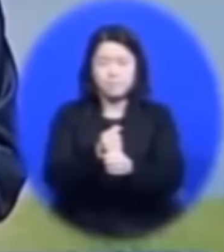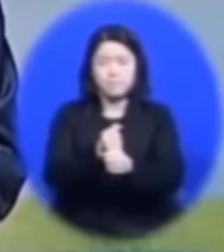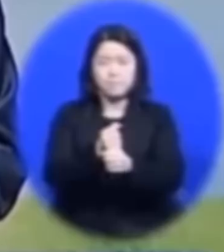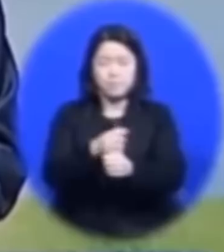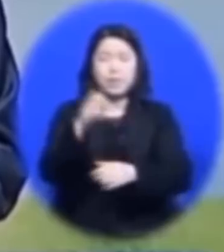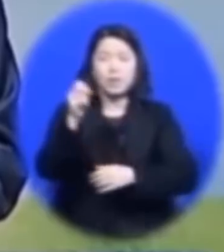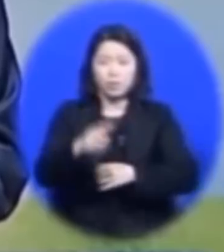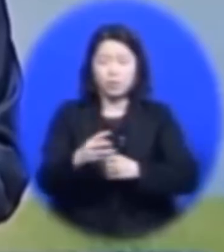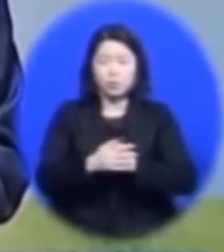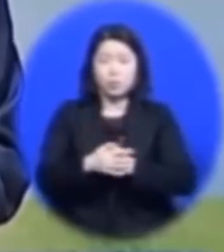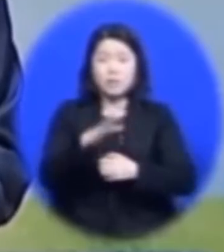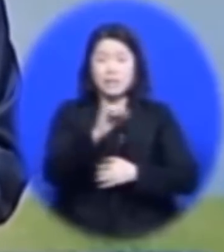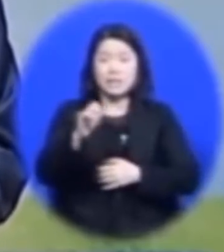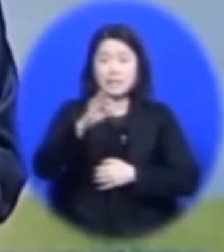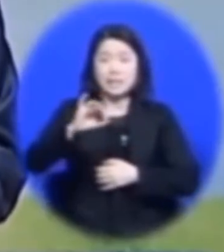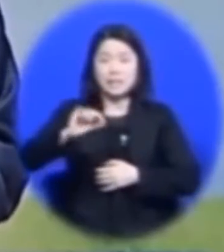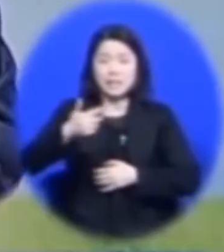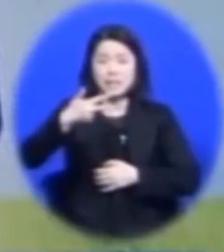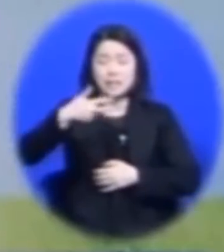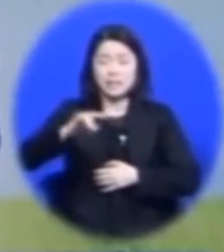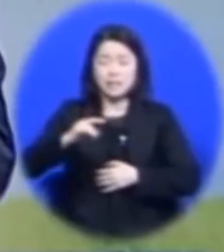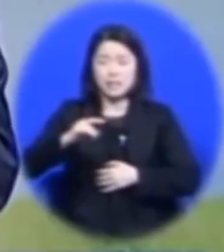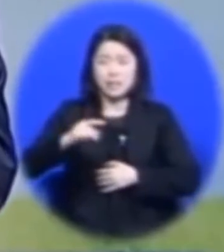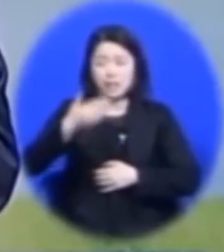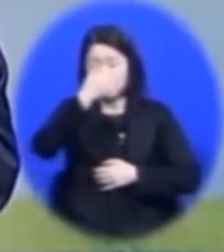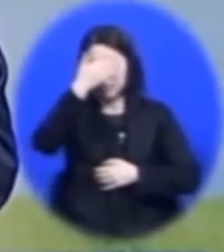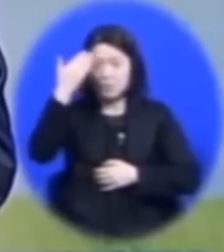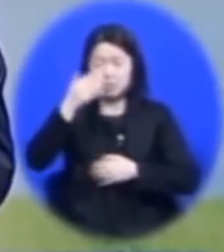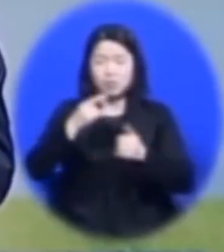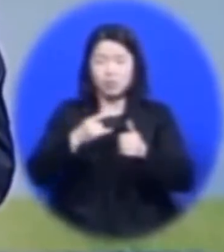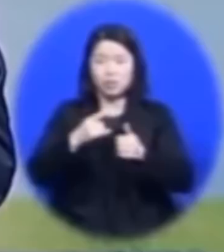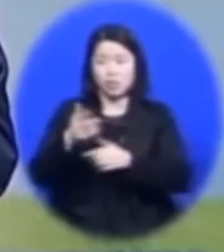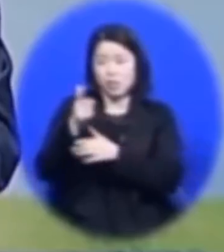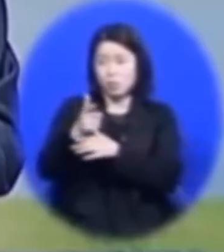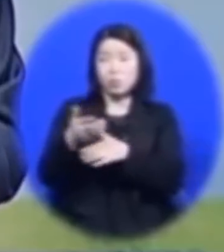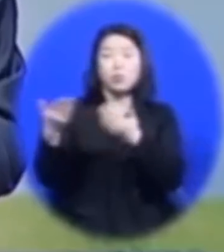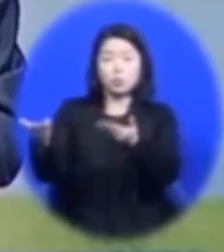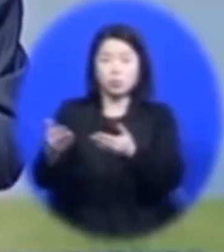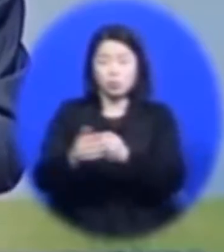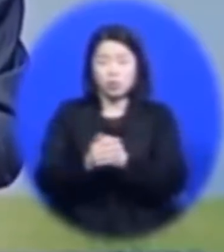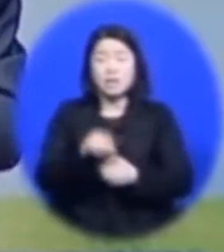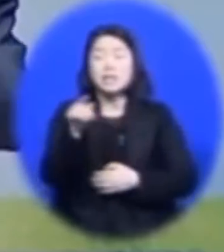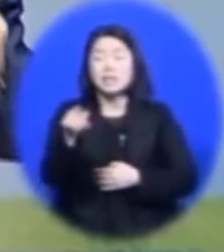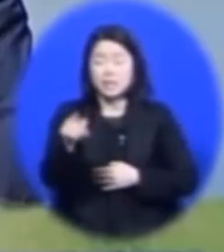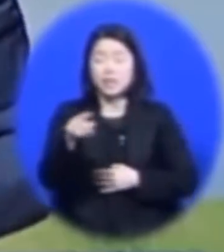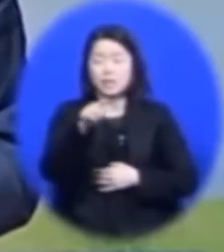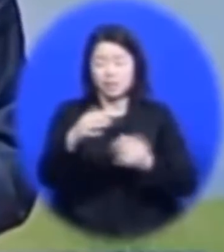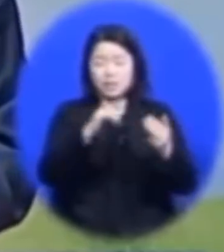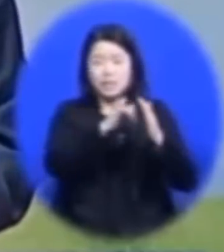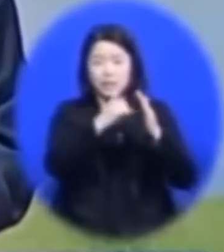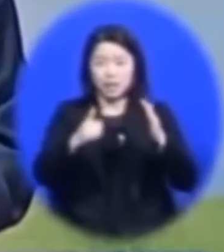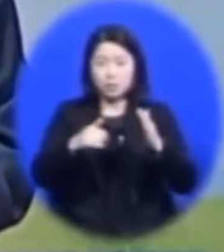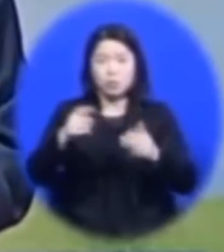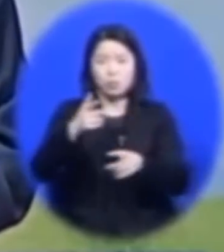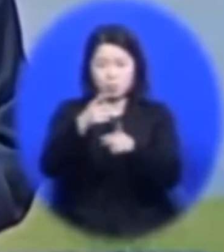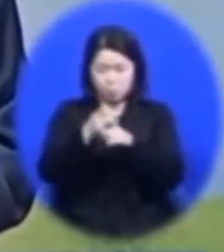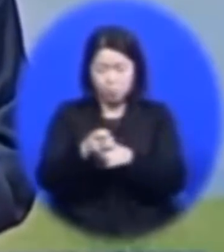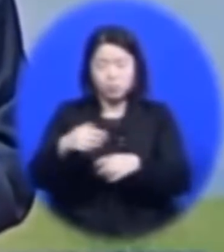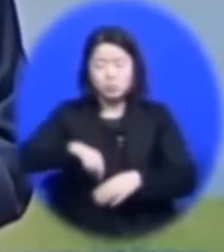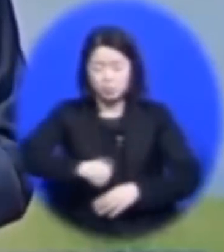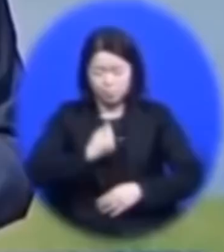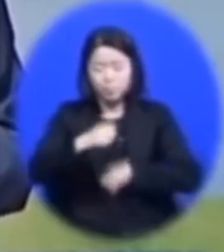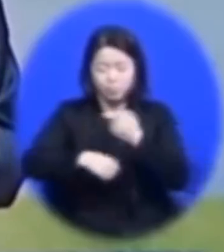그리고는 이인제 청년에게 총을 주었어요 너가 너의 가족들 복수를 하라